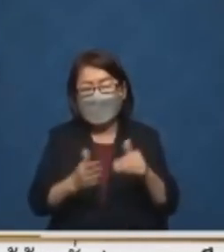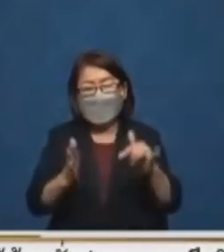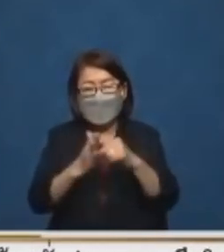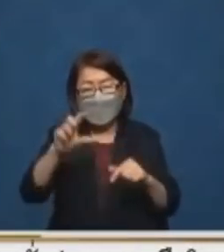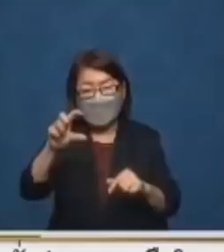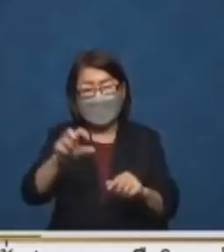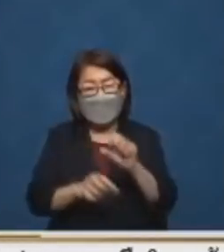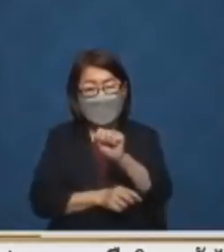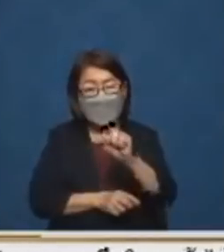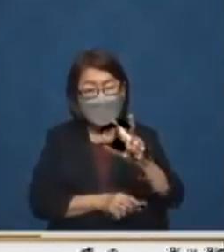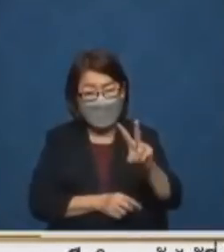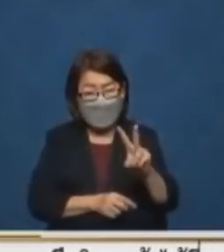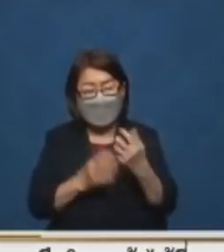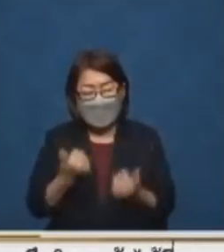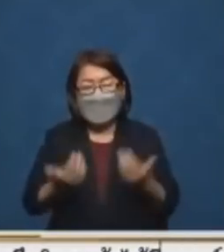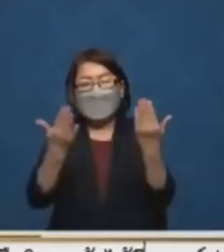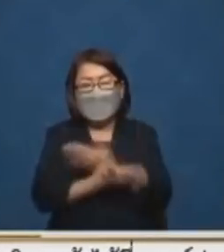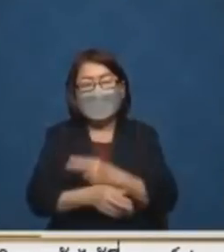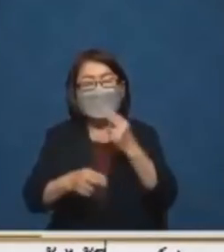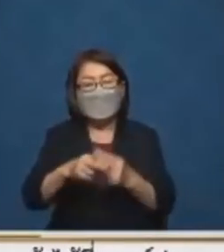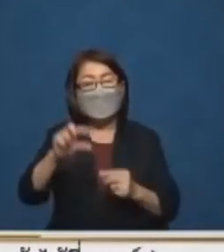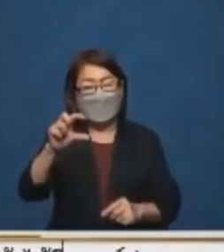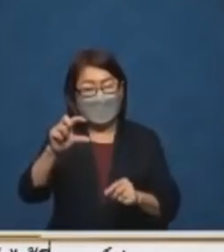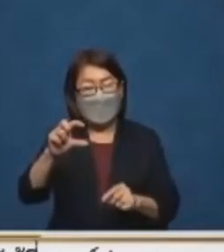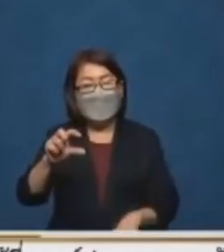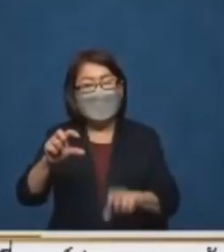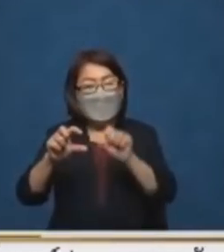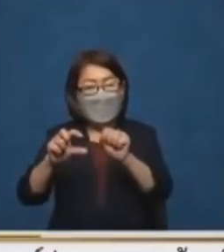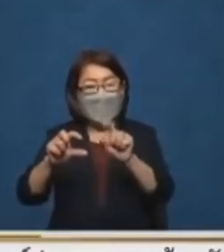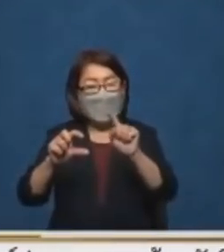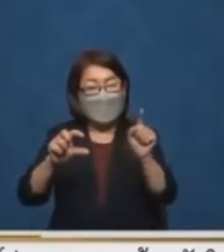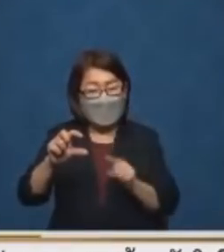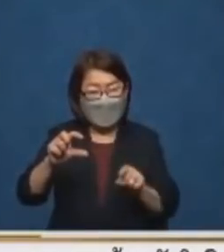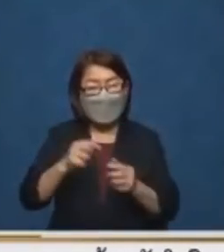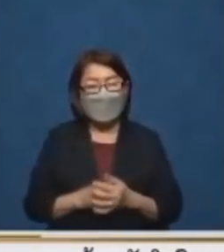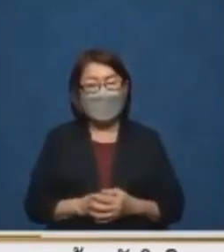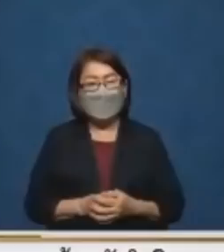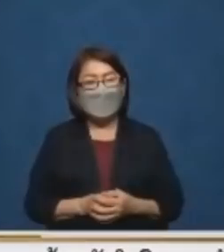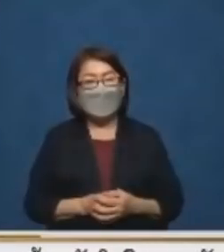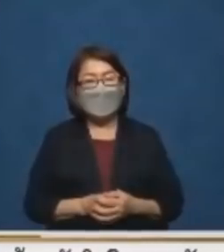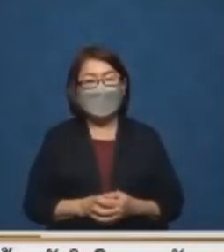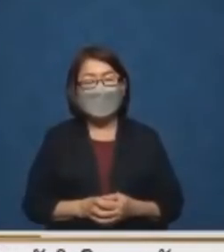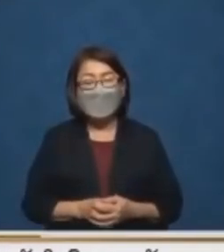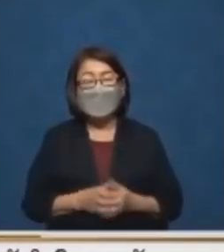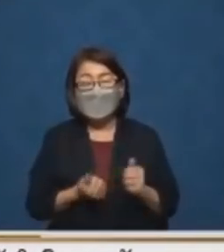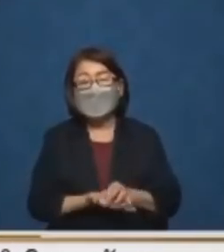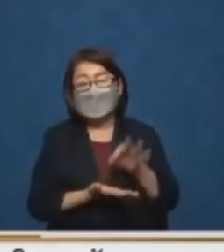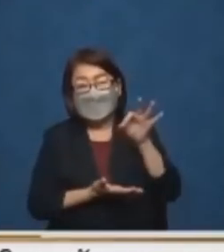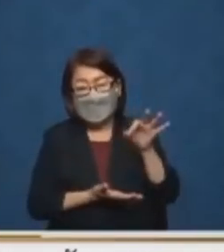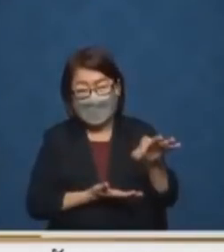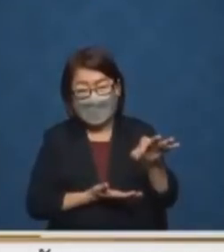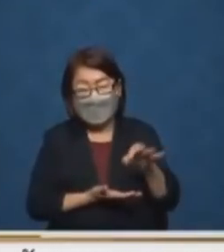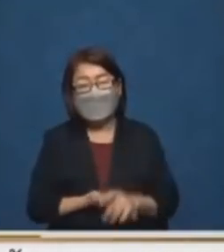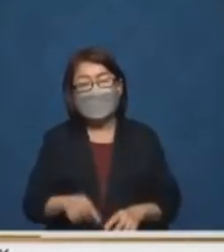ผมจะขอเลยไปที่วัคซีน ASTAR Seneca เล็กน้อยนะครับการจะซื้อวัคซี